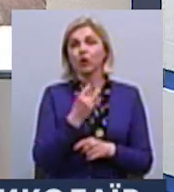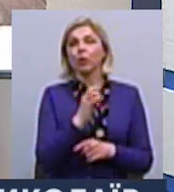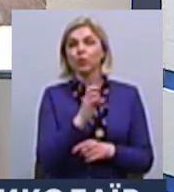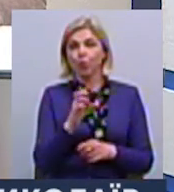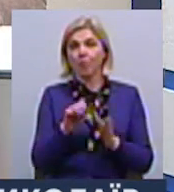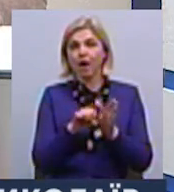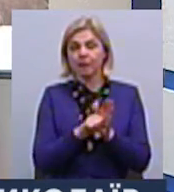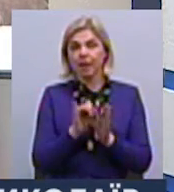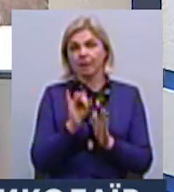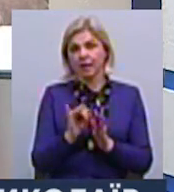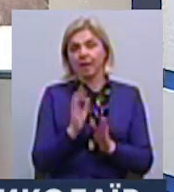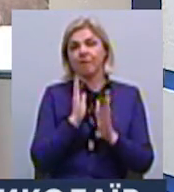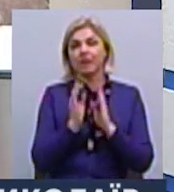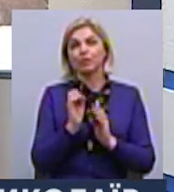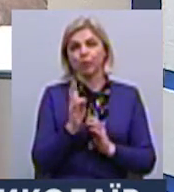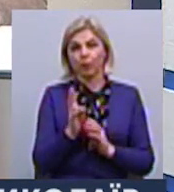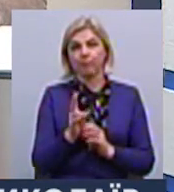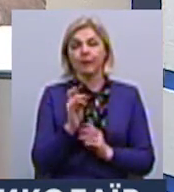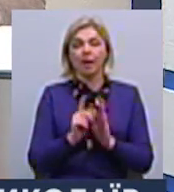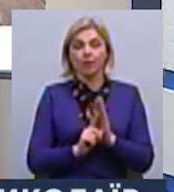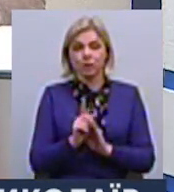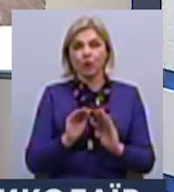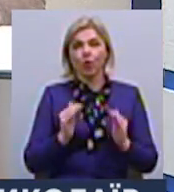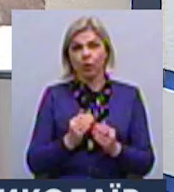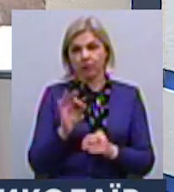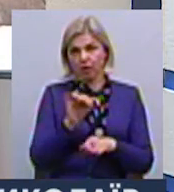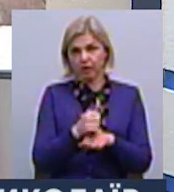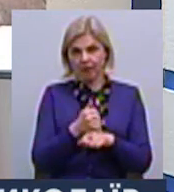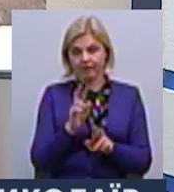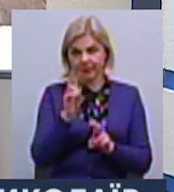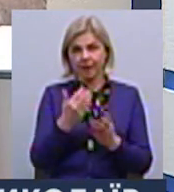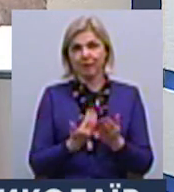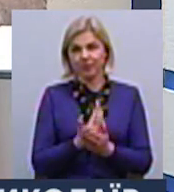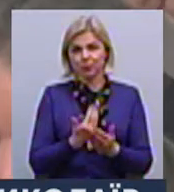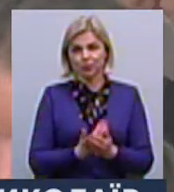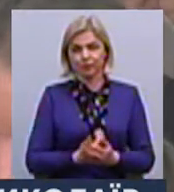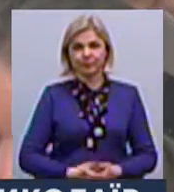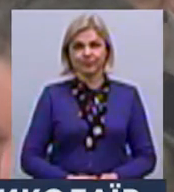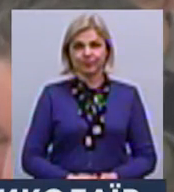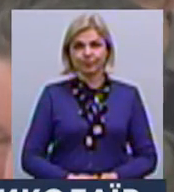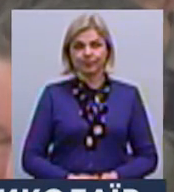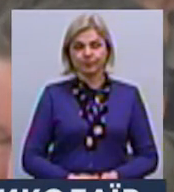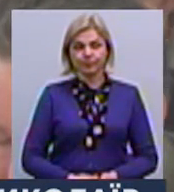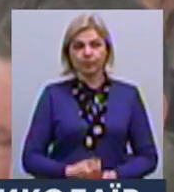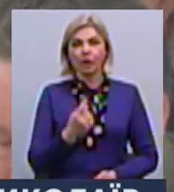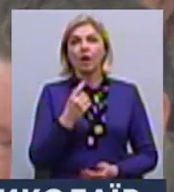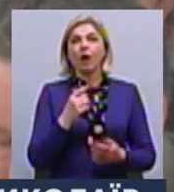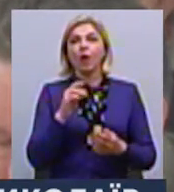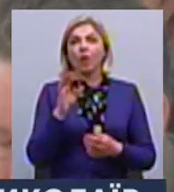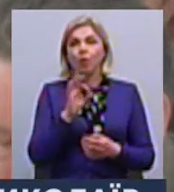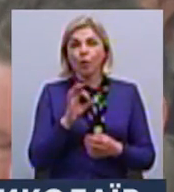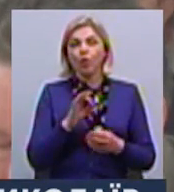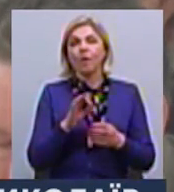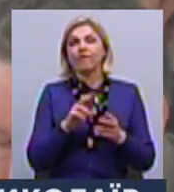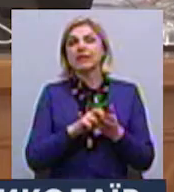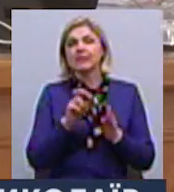та сторінку у мережі Facebook. На початку коротко про головні теми випуску. Стосовно відселення